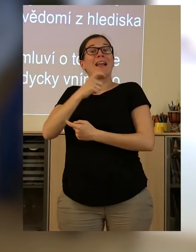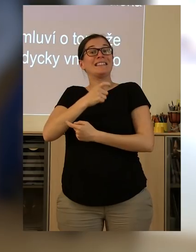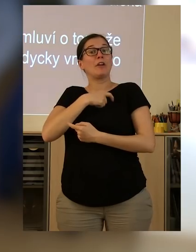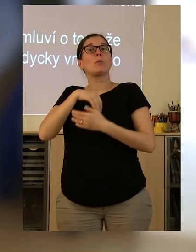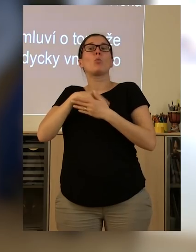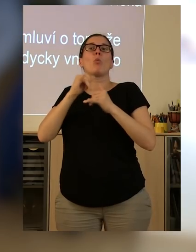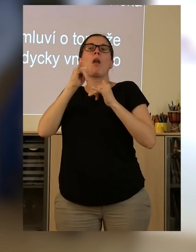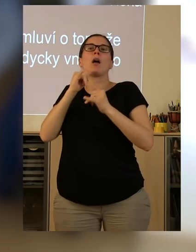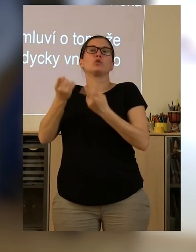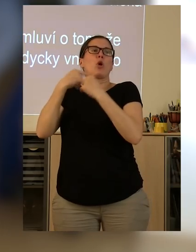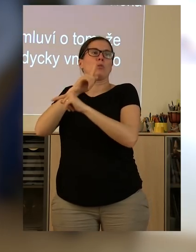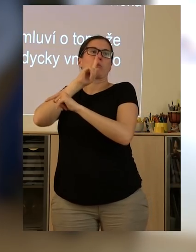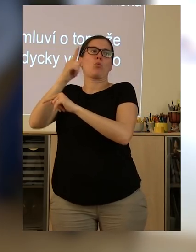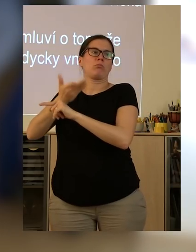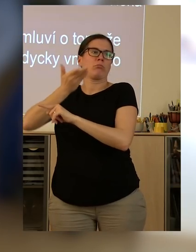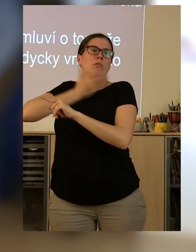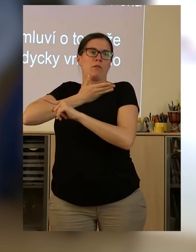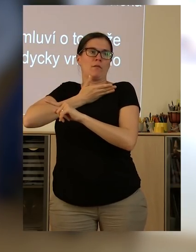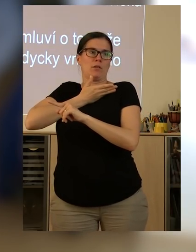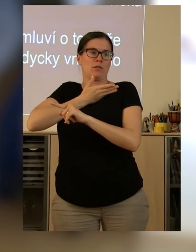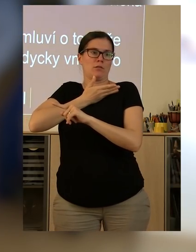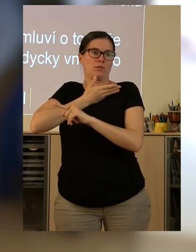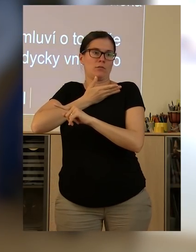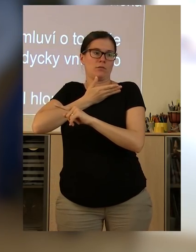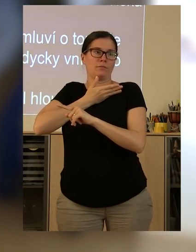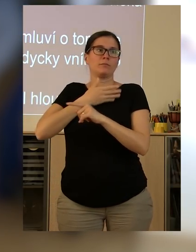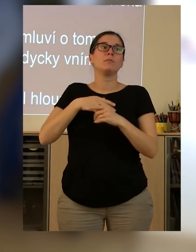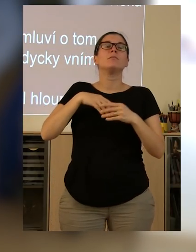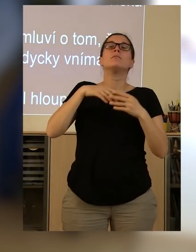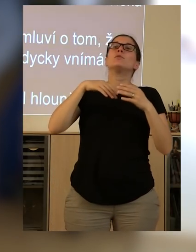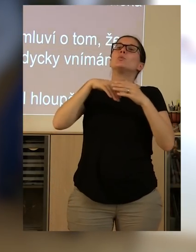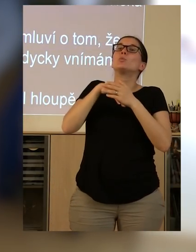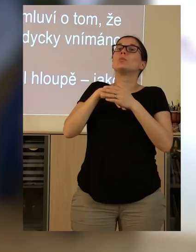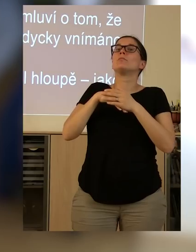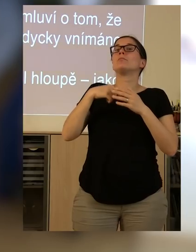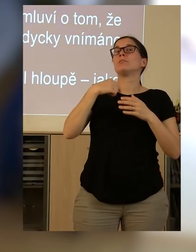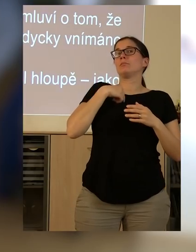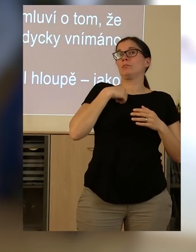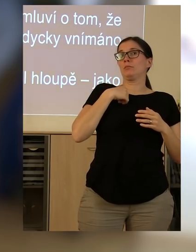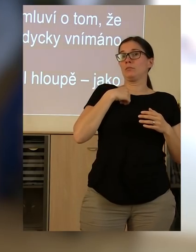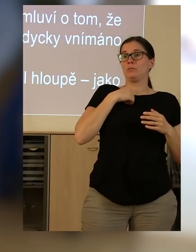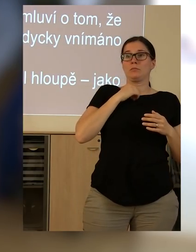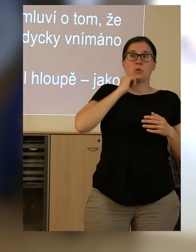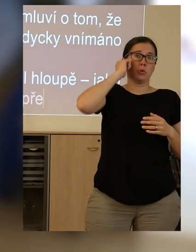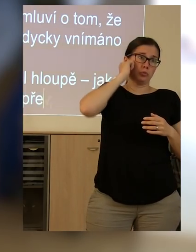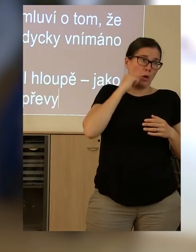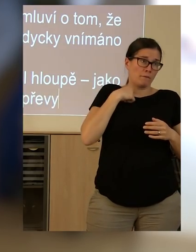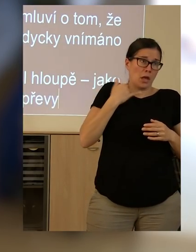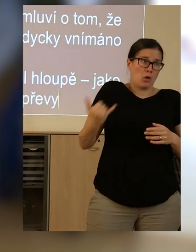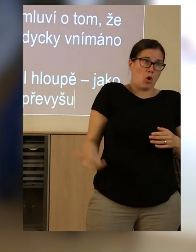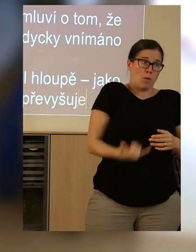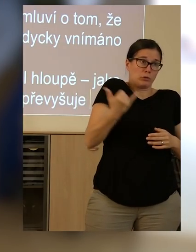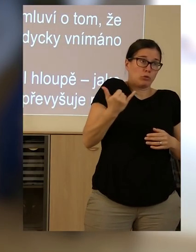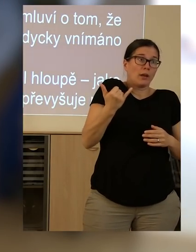Když bych to řekl hloupě, jako hlas něčeho, co převyšuje moje obyčejný ego.